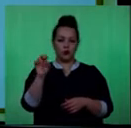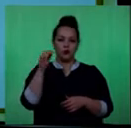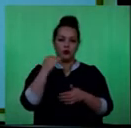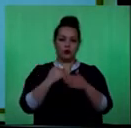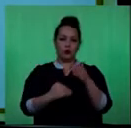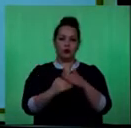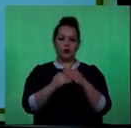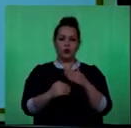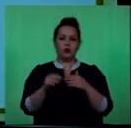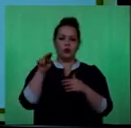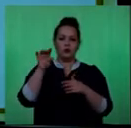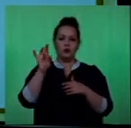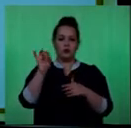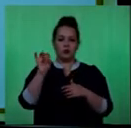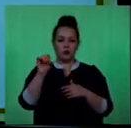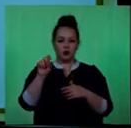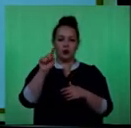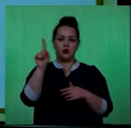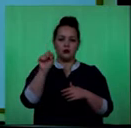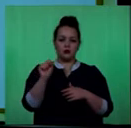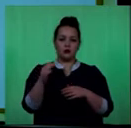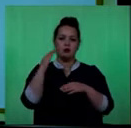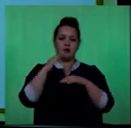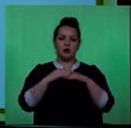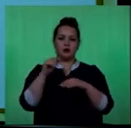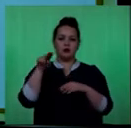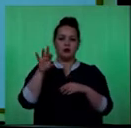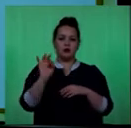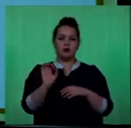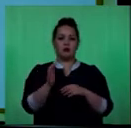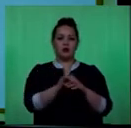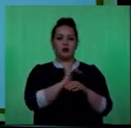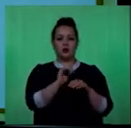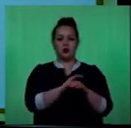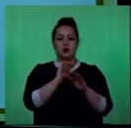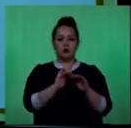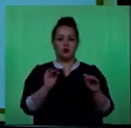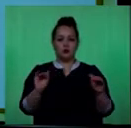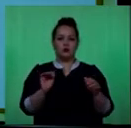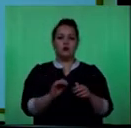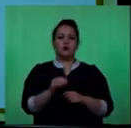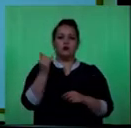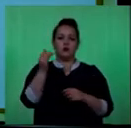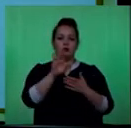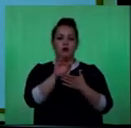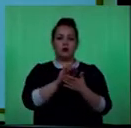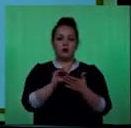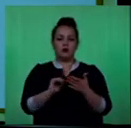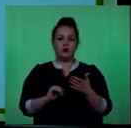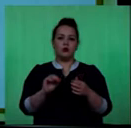перри за надо о молодцы ребята а теперь записываем